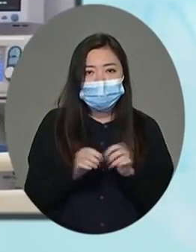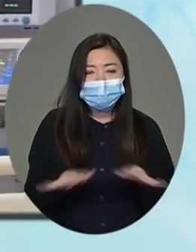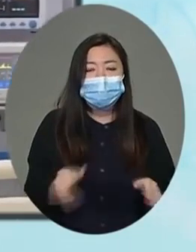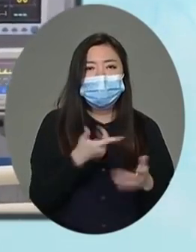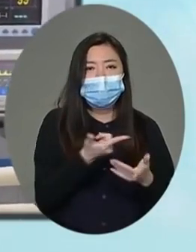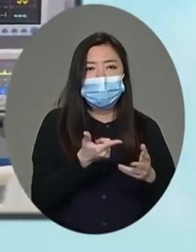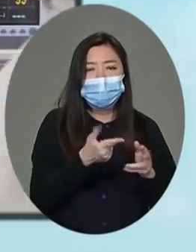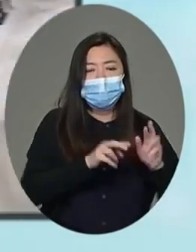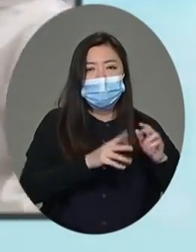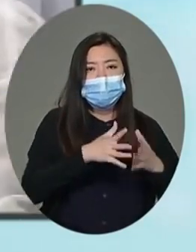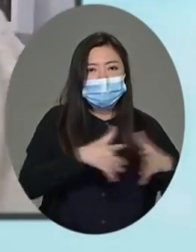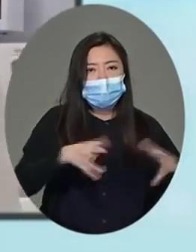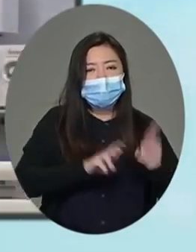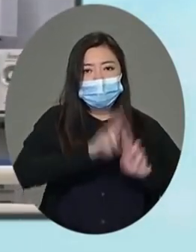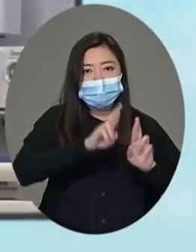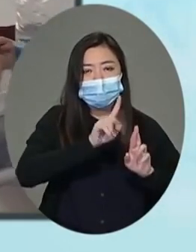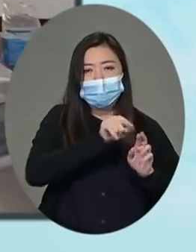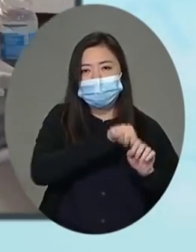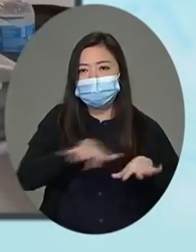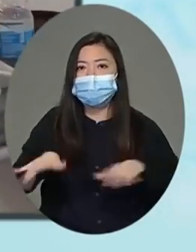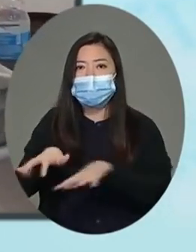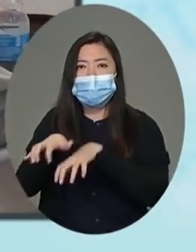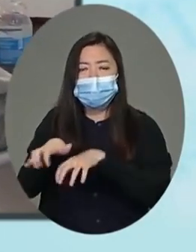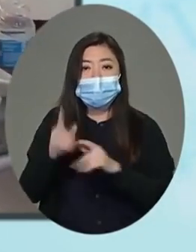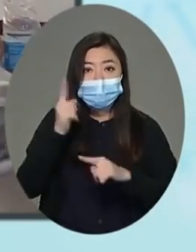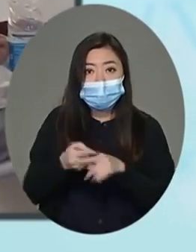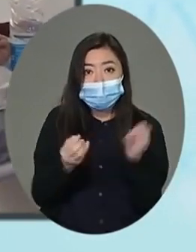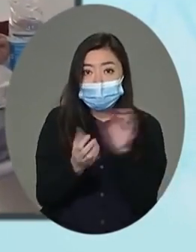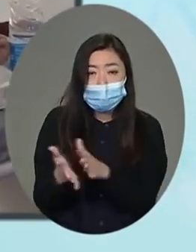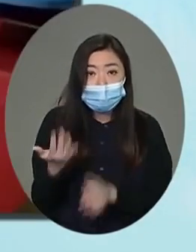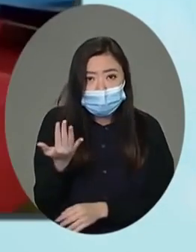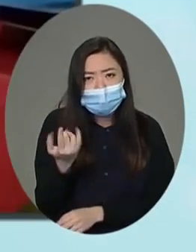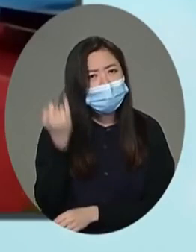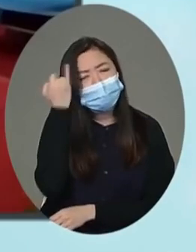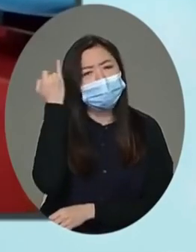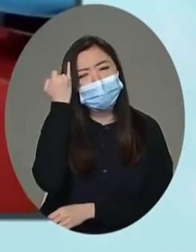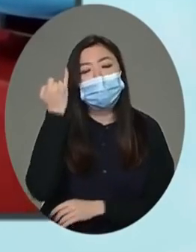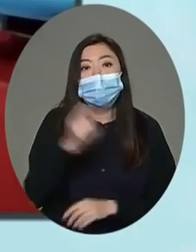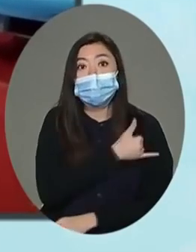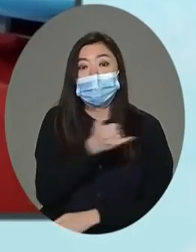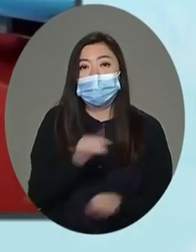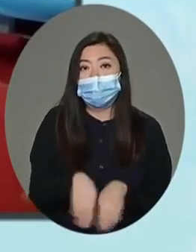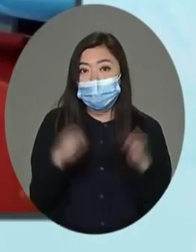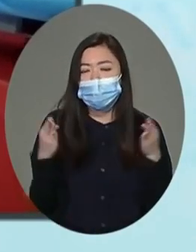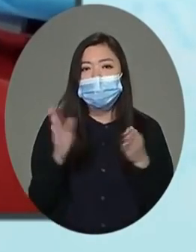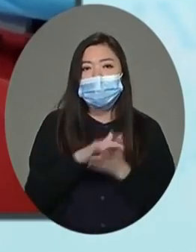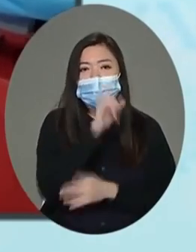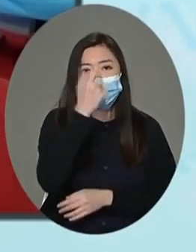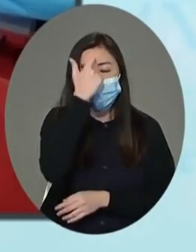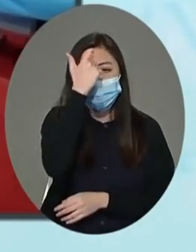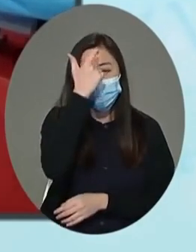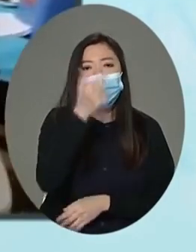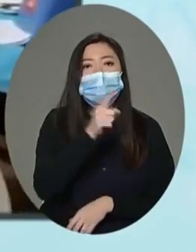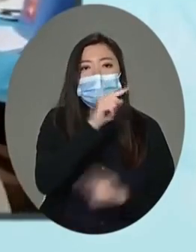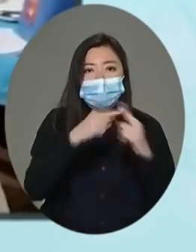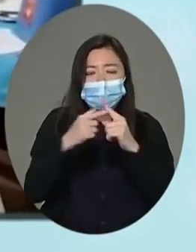城市蔓延到乡镇，好难掌握到实际有几多人感染。星期六起，政府容许所有成年民众